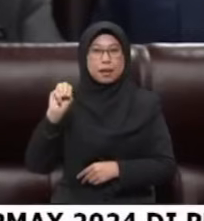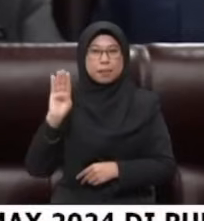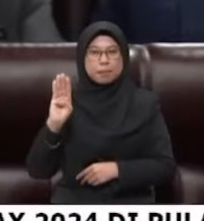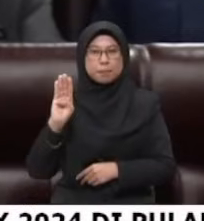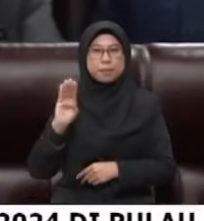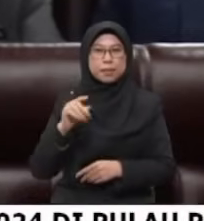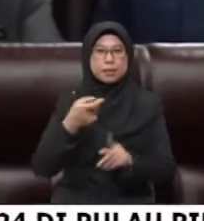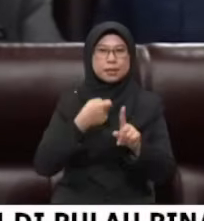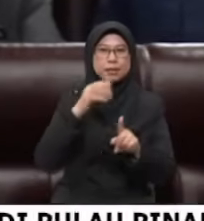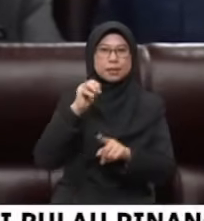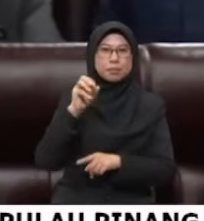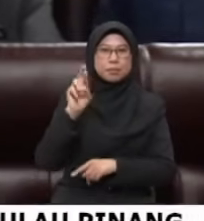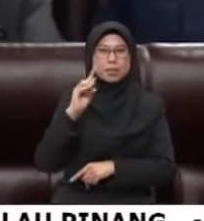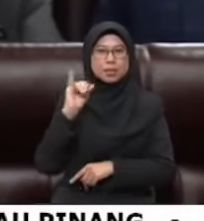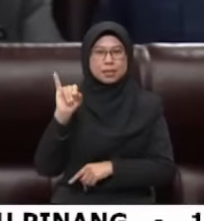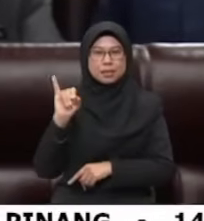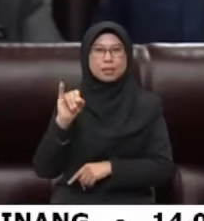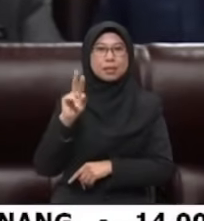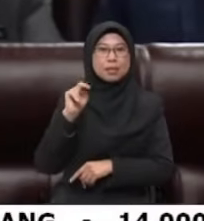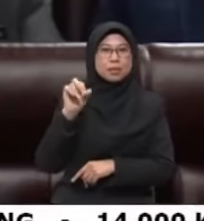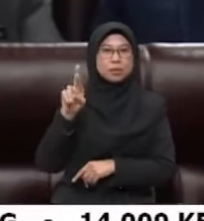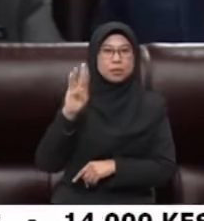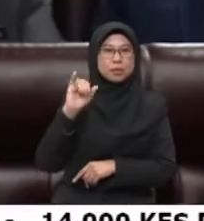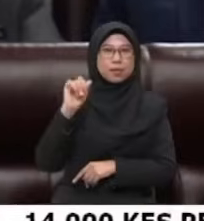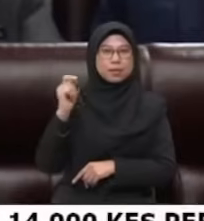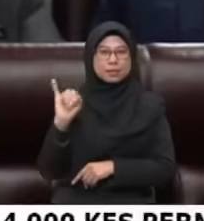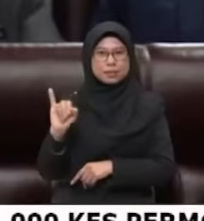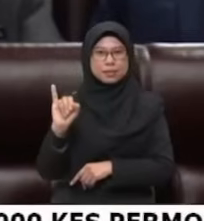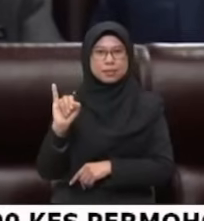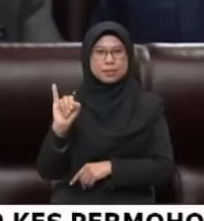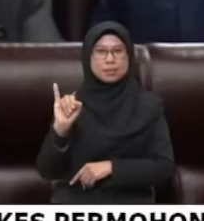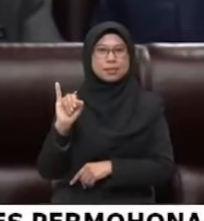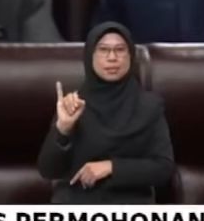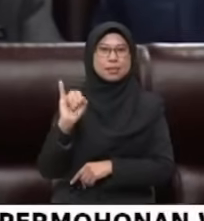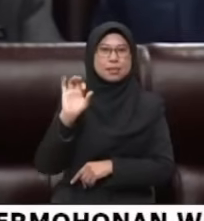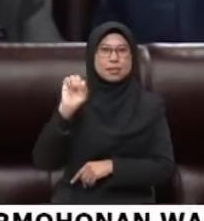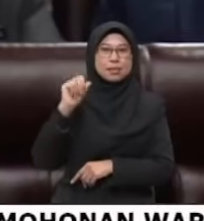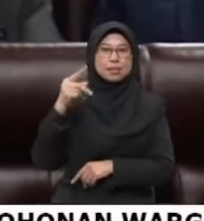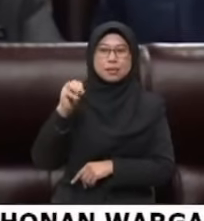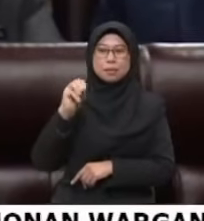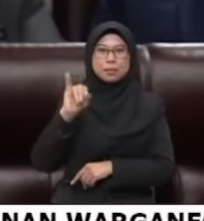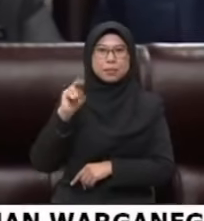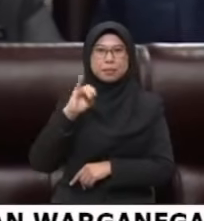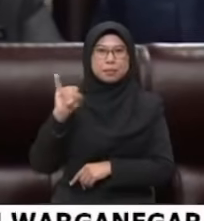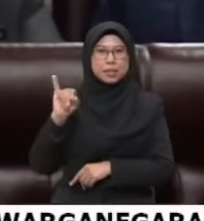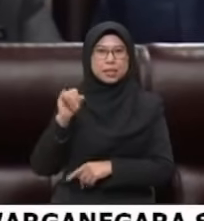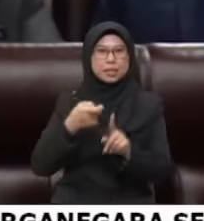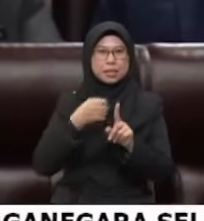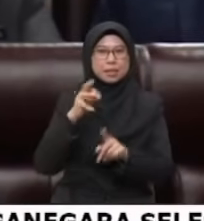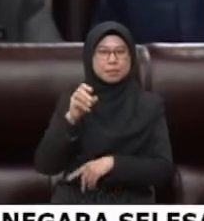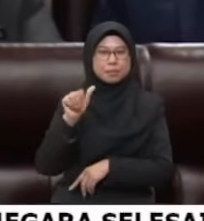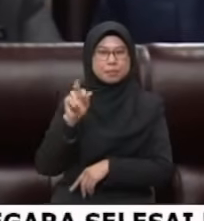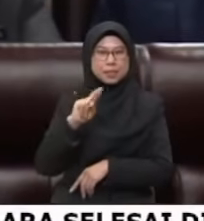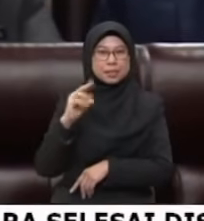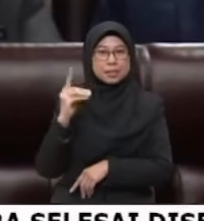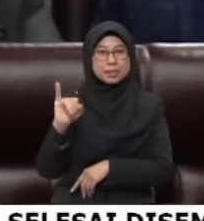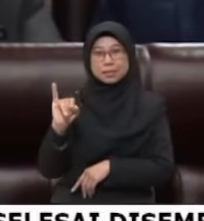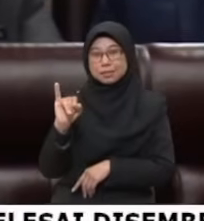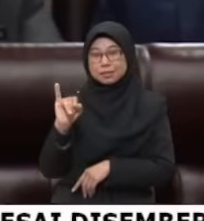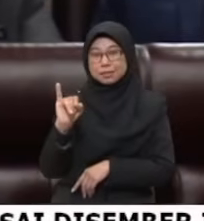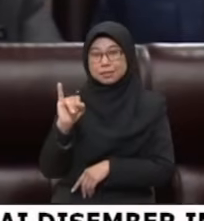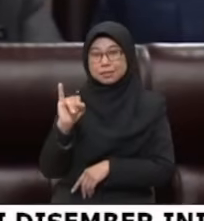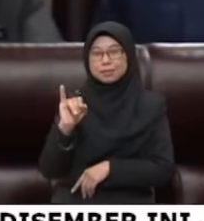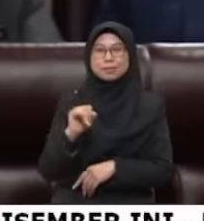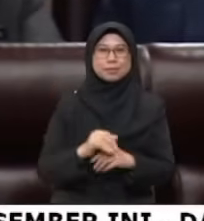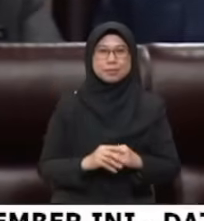Mardi norurbaiti Aa Nurul shamimi ini daripada Mardi yang